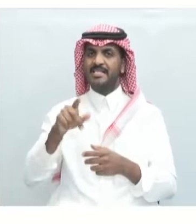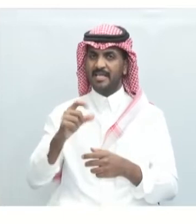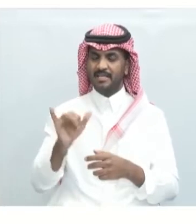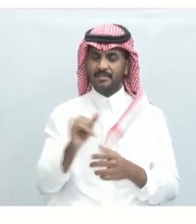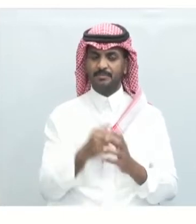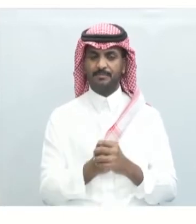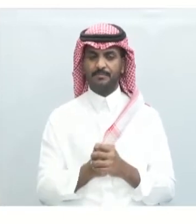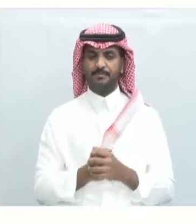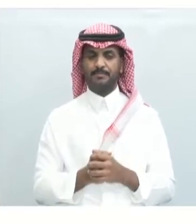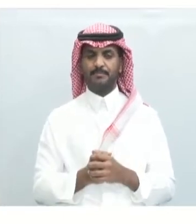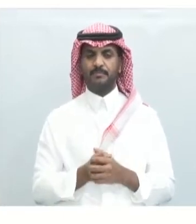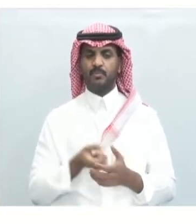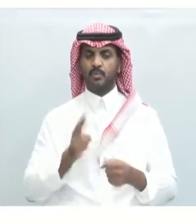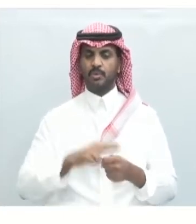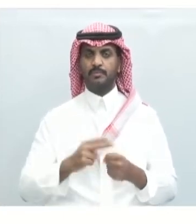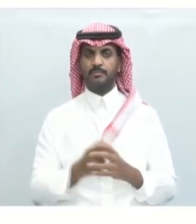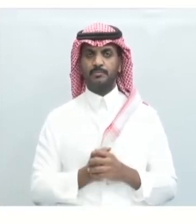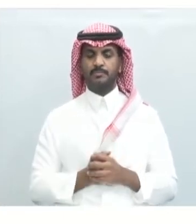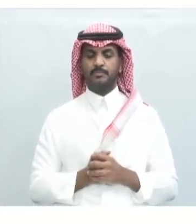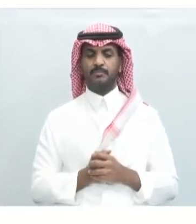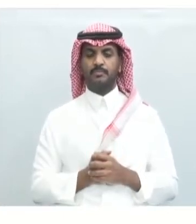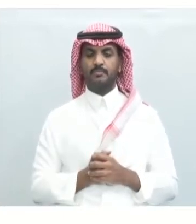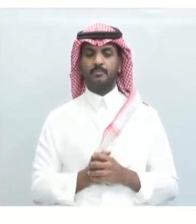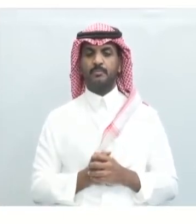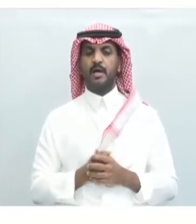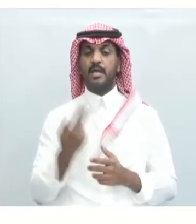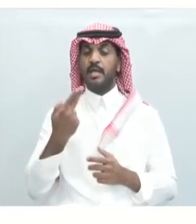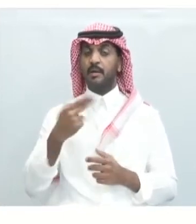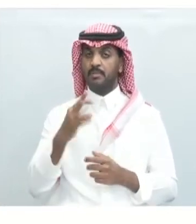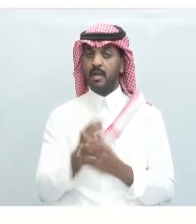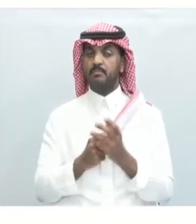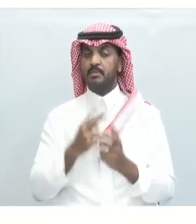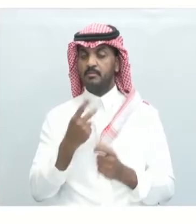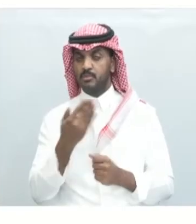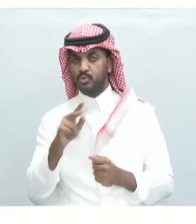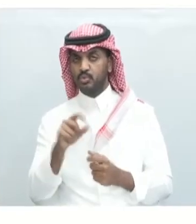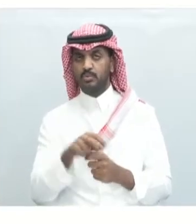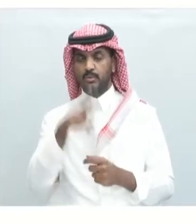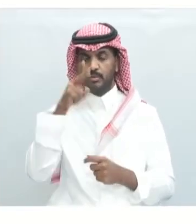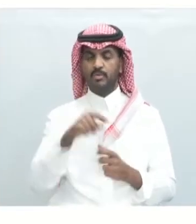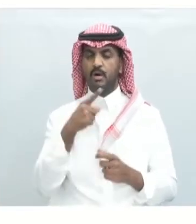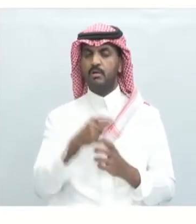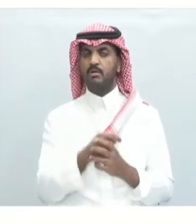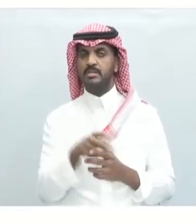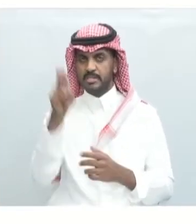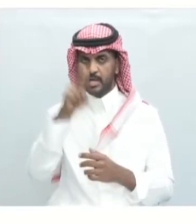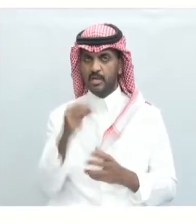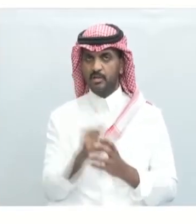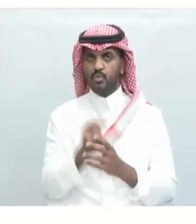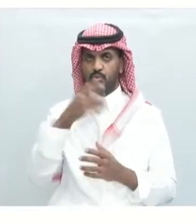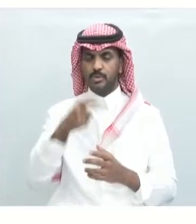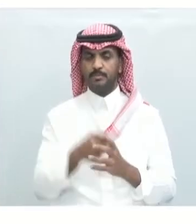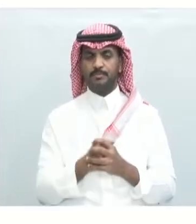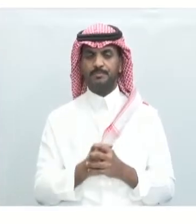اعيد مره ثانيه قراءه هذا الحديث عن عبد الله بن مسعود رضي الله عنه قال سالت النبي صلى الله عليه